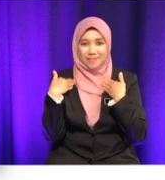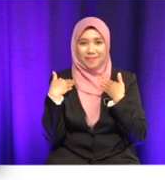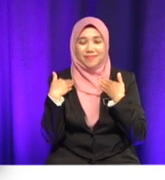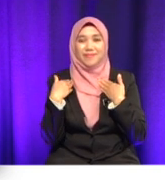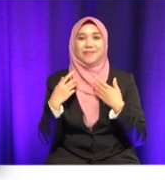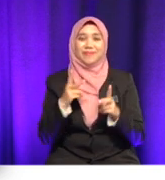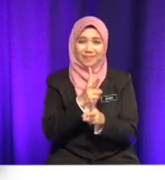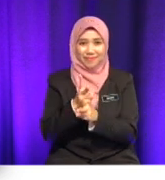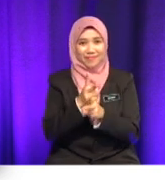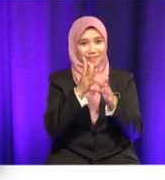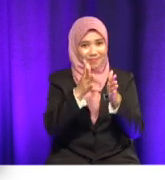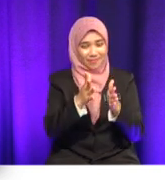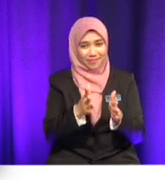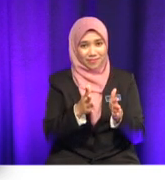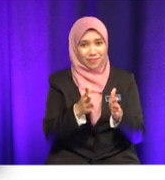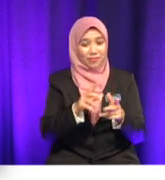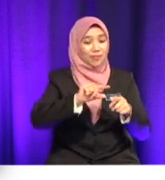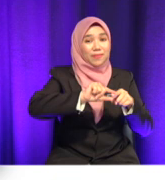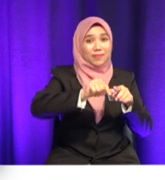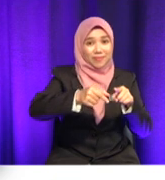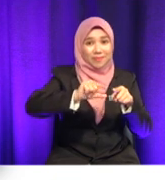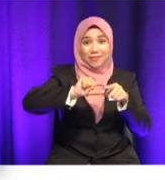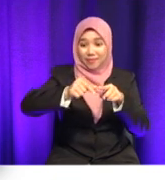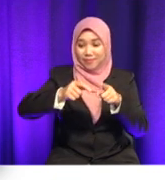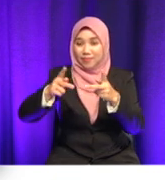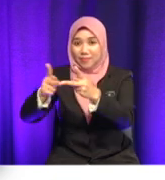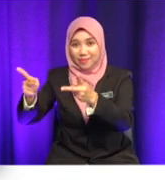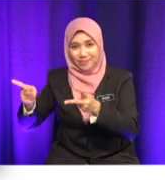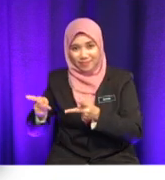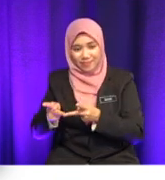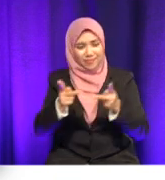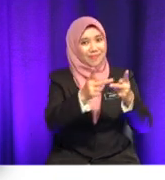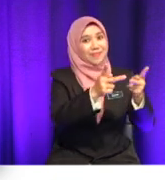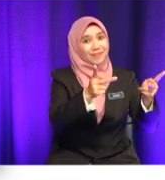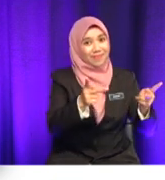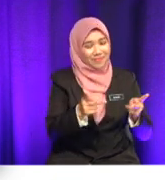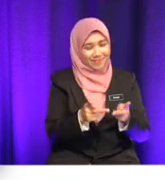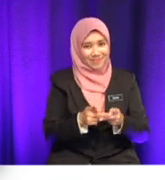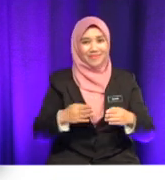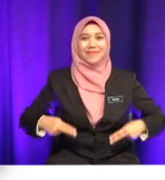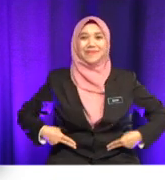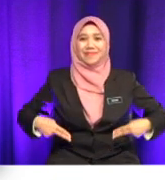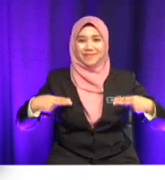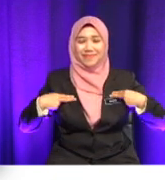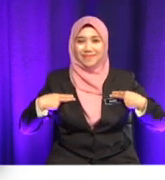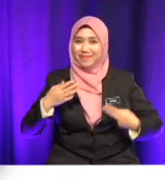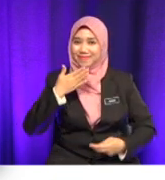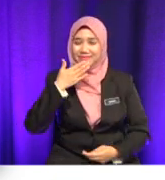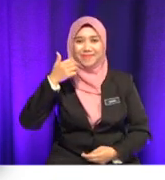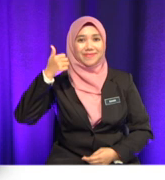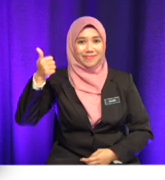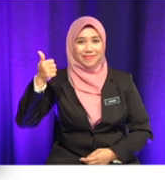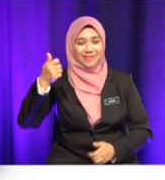kolam untuk ternakan udang-udang di kolam Pak Haji hidup segar